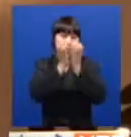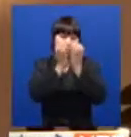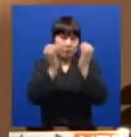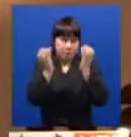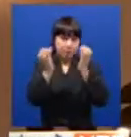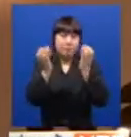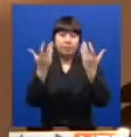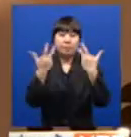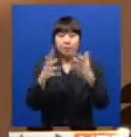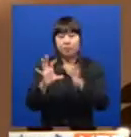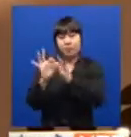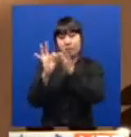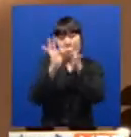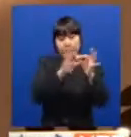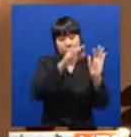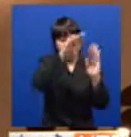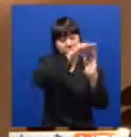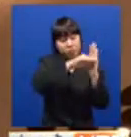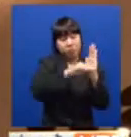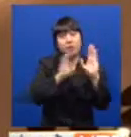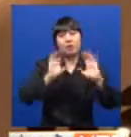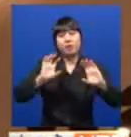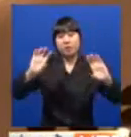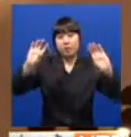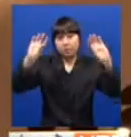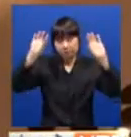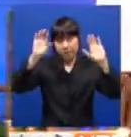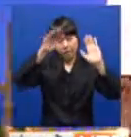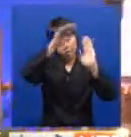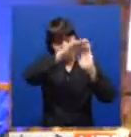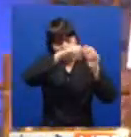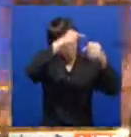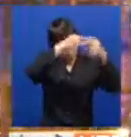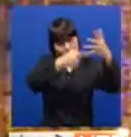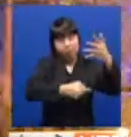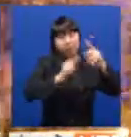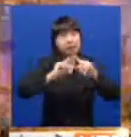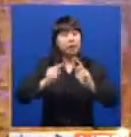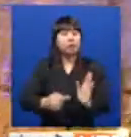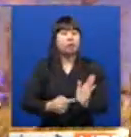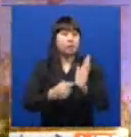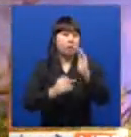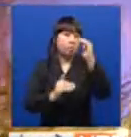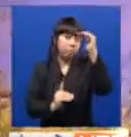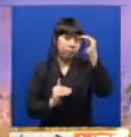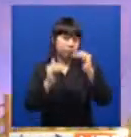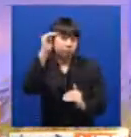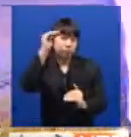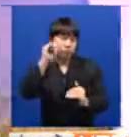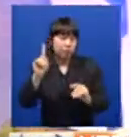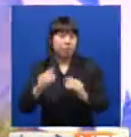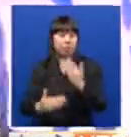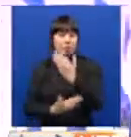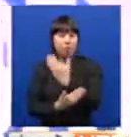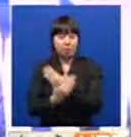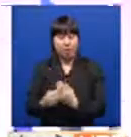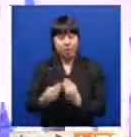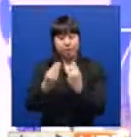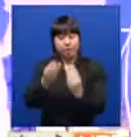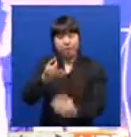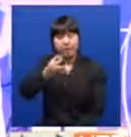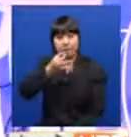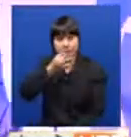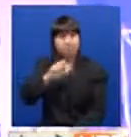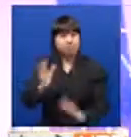แล้วกสอคลองกับนโยบายของรัฐบารอีกไลนโยบายนะคะอย่เช่น ลดความหืมล้ำด้วยการสร้างโอกาในอาชีพ